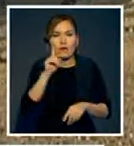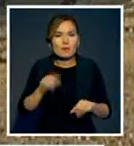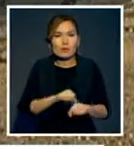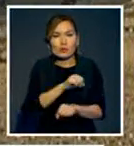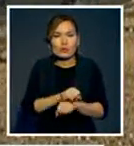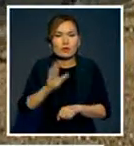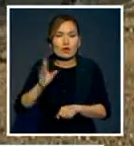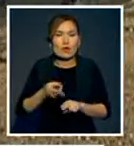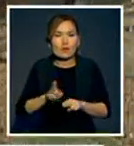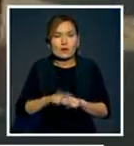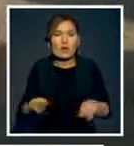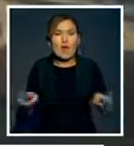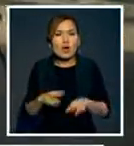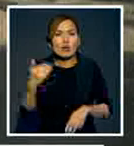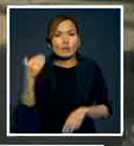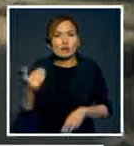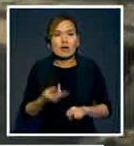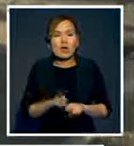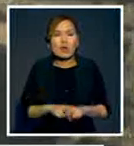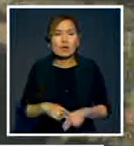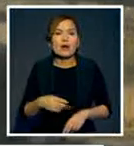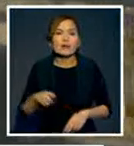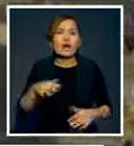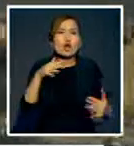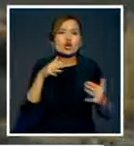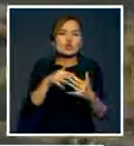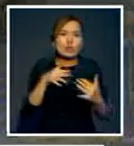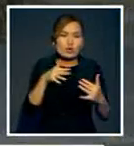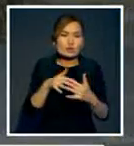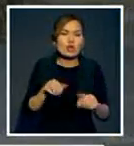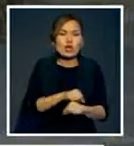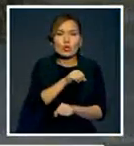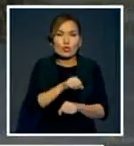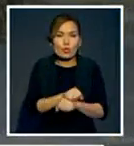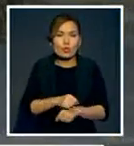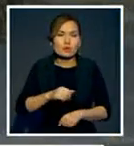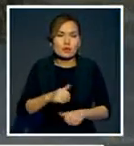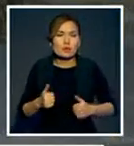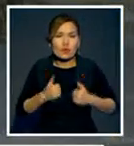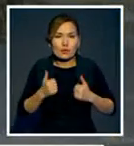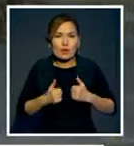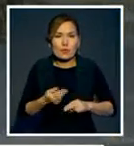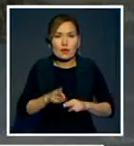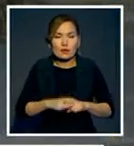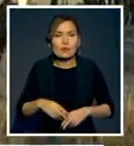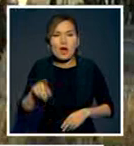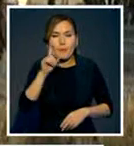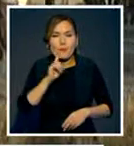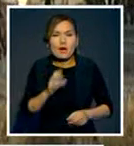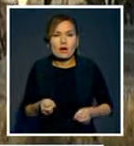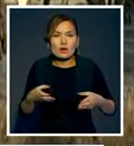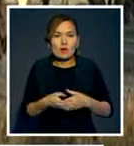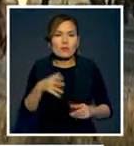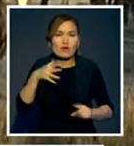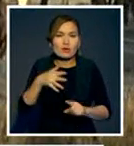отыр. Күрдістан үкіметінің сөзінше, екі жақты соғыста жеңімпаз болмайды. Дегенмен соңғы ақпаратқа қарағанда Бағдат райынан қайтар емес.